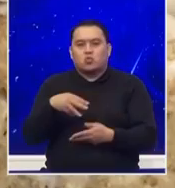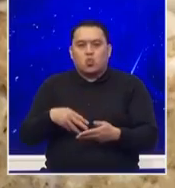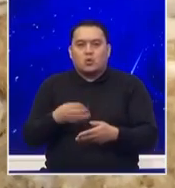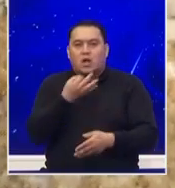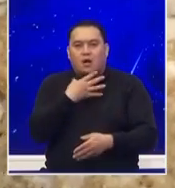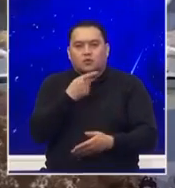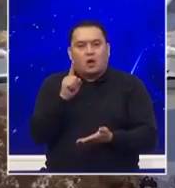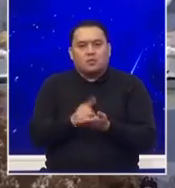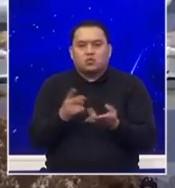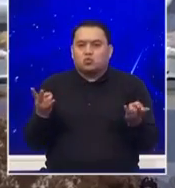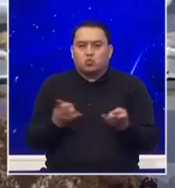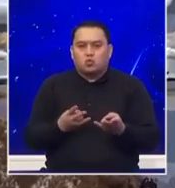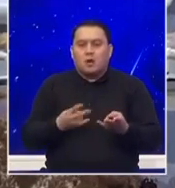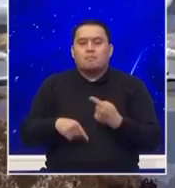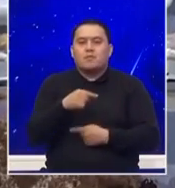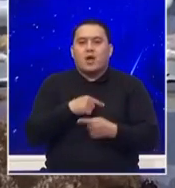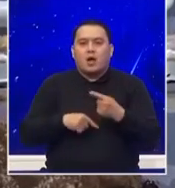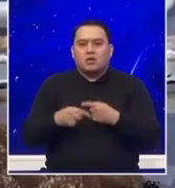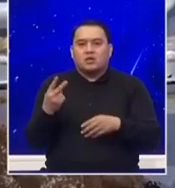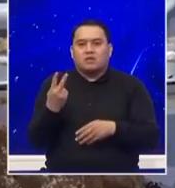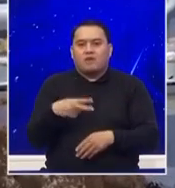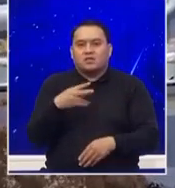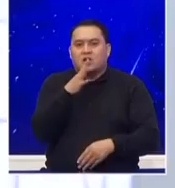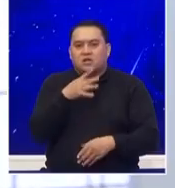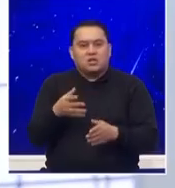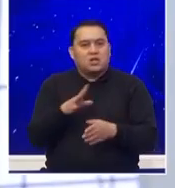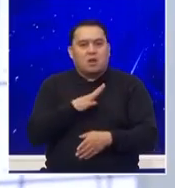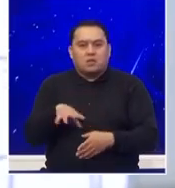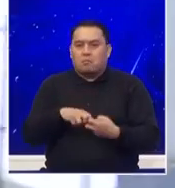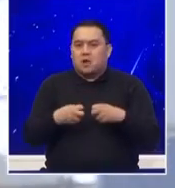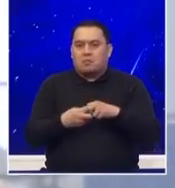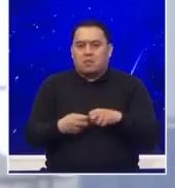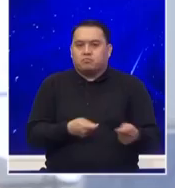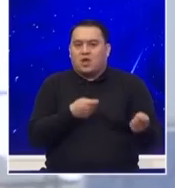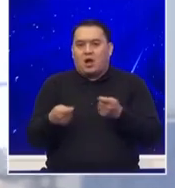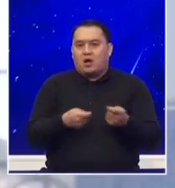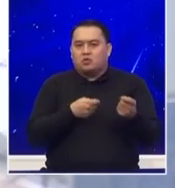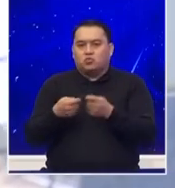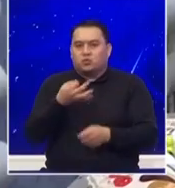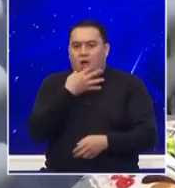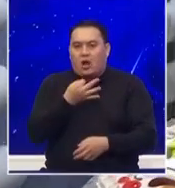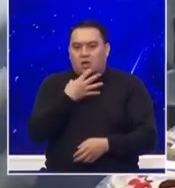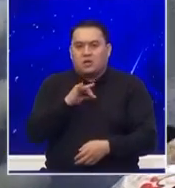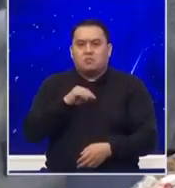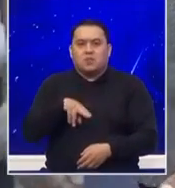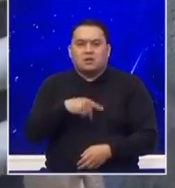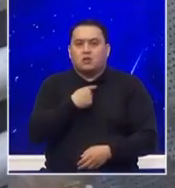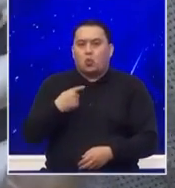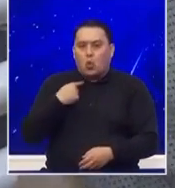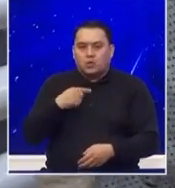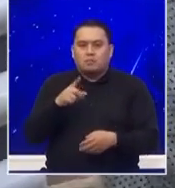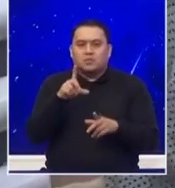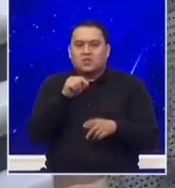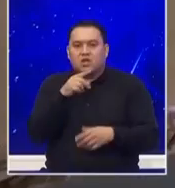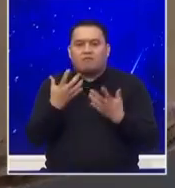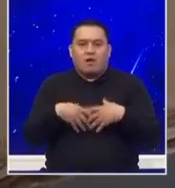каждого продукта. По словам предпринимательницы, 20 лет у них не было проблем с поставкой яиц. Между ИП и Талдкурганской